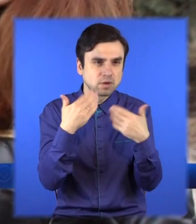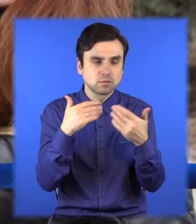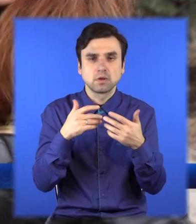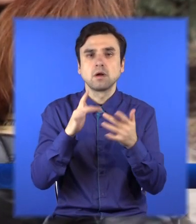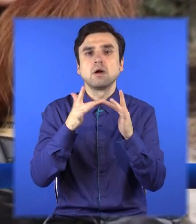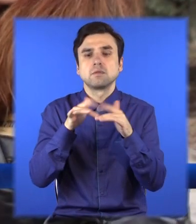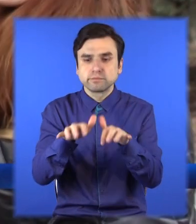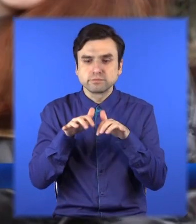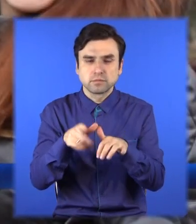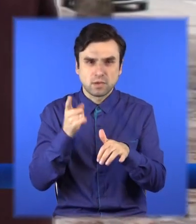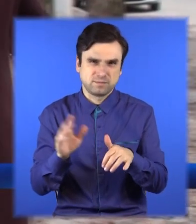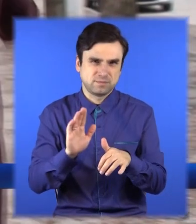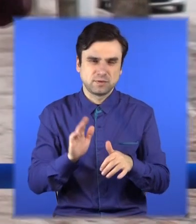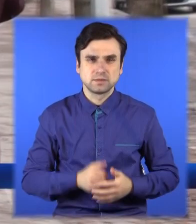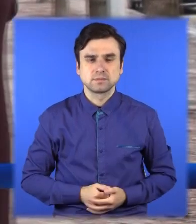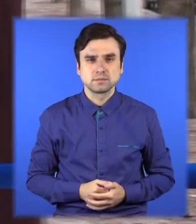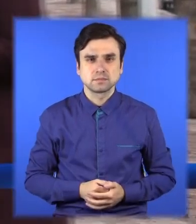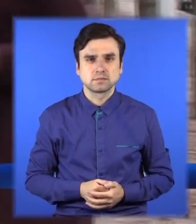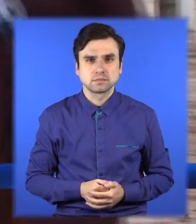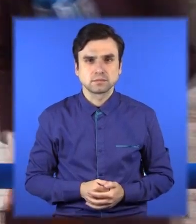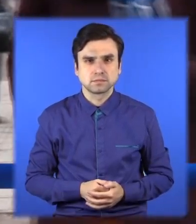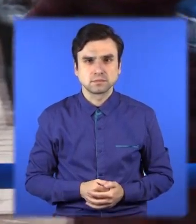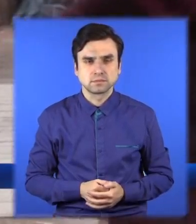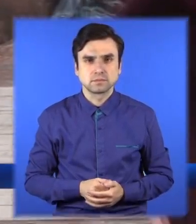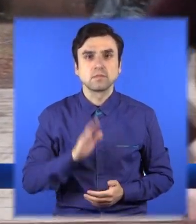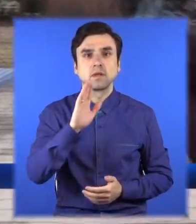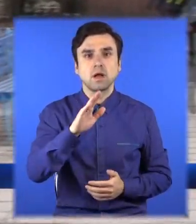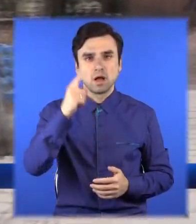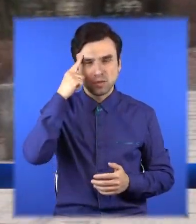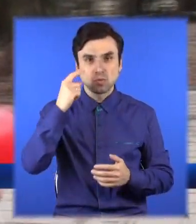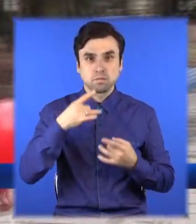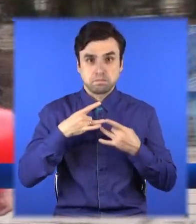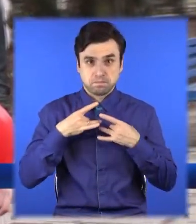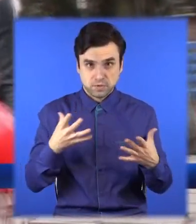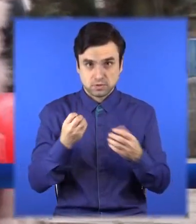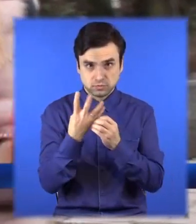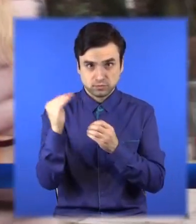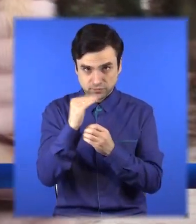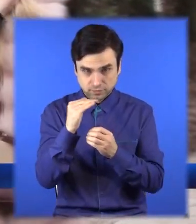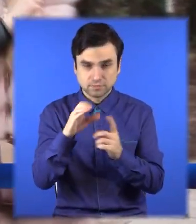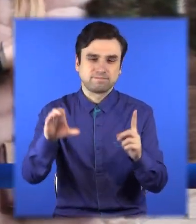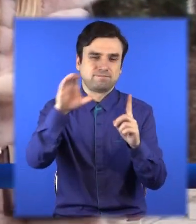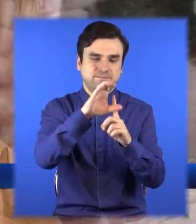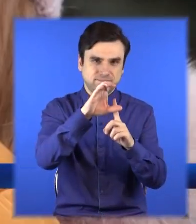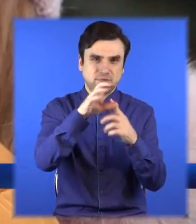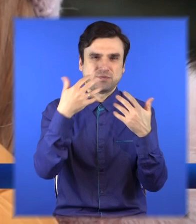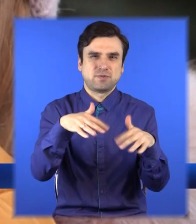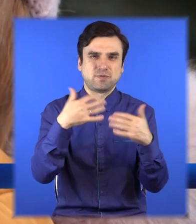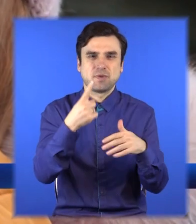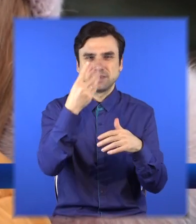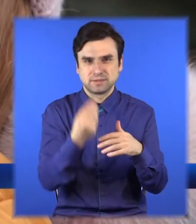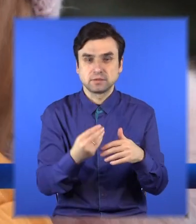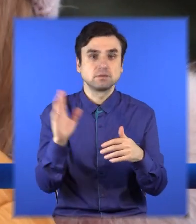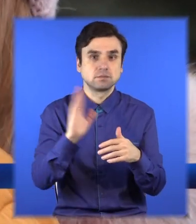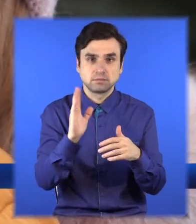Общались. Помимо інтернету. Але не гадайте, що цей знак житиме тут тільки 14 лютого. Цей подарунок містянам